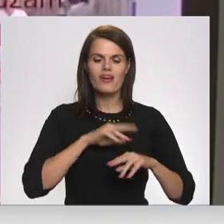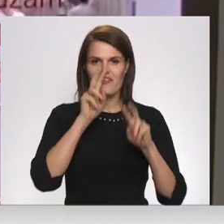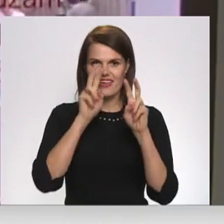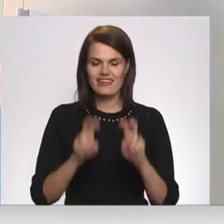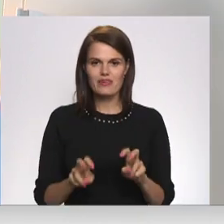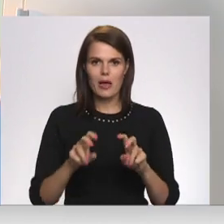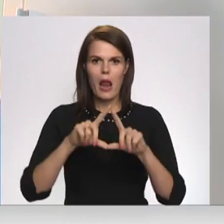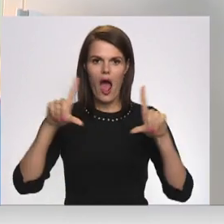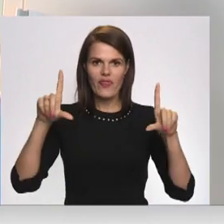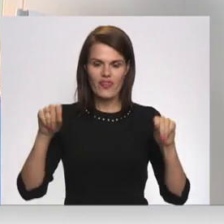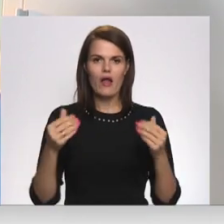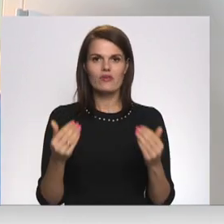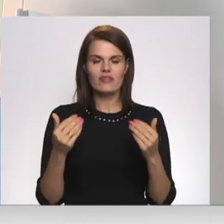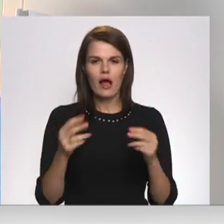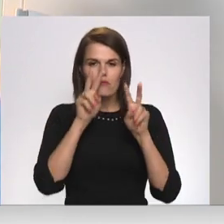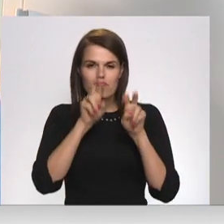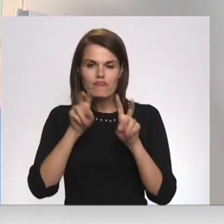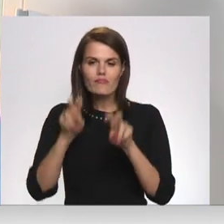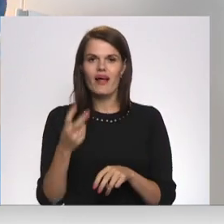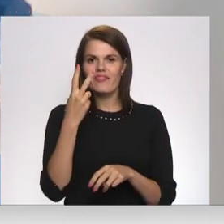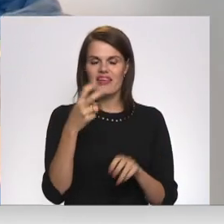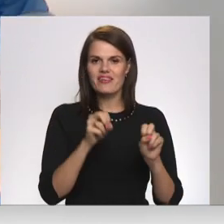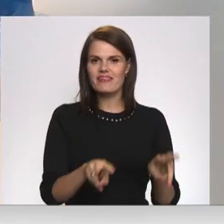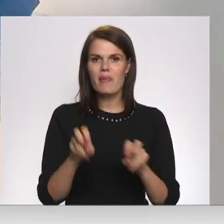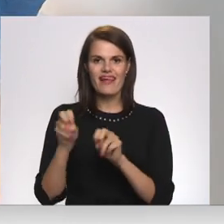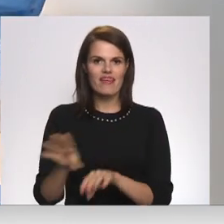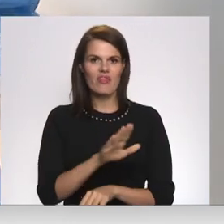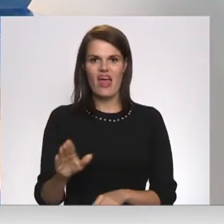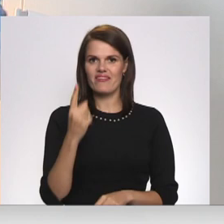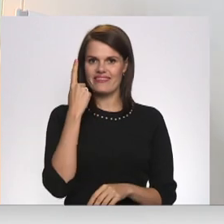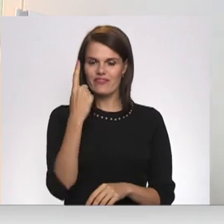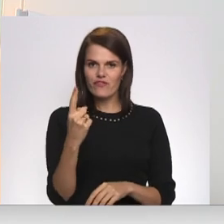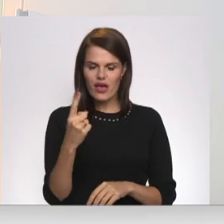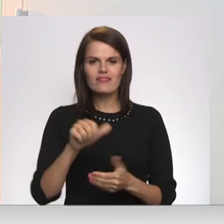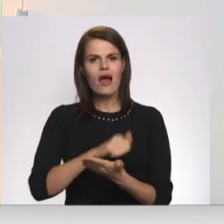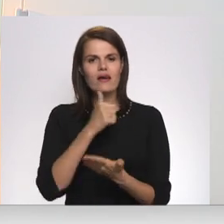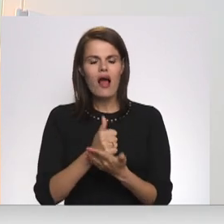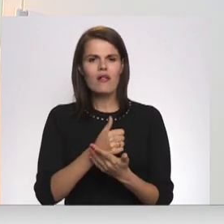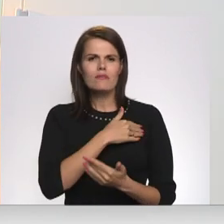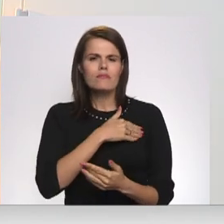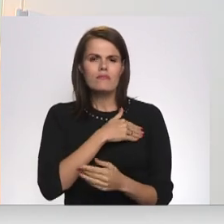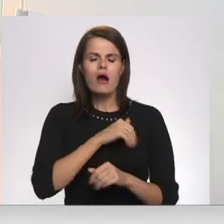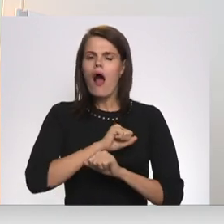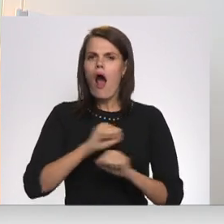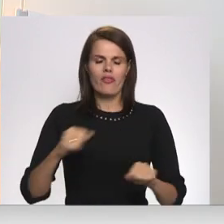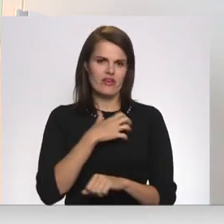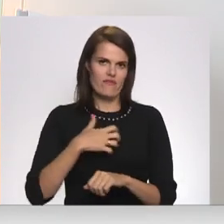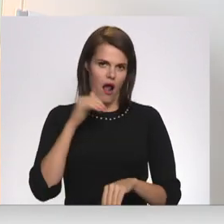izmeklējuma attēlus tagad izvērtē divi speciālisti, nevis viens. Galvenais – jebkuru veidojumu atklāt ātri.